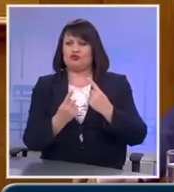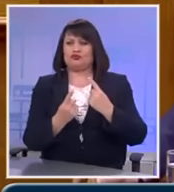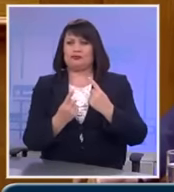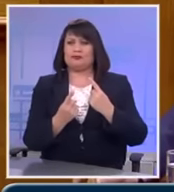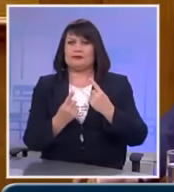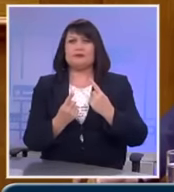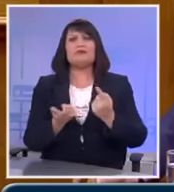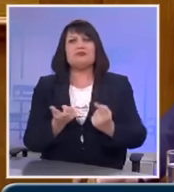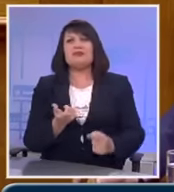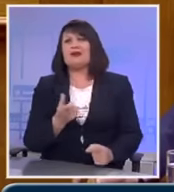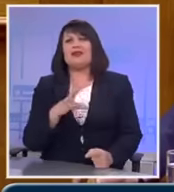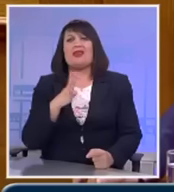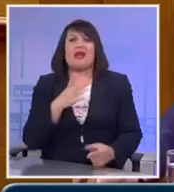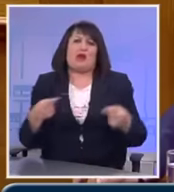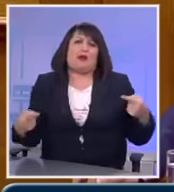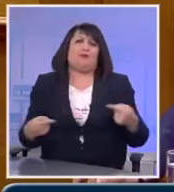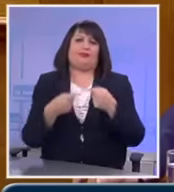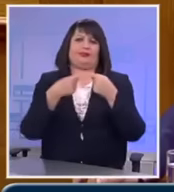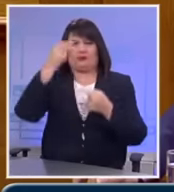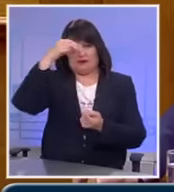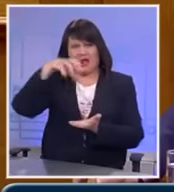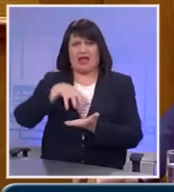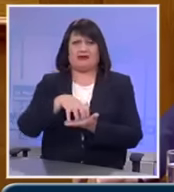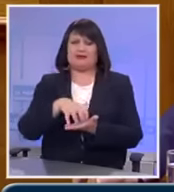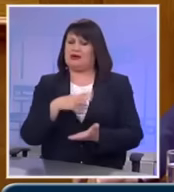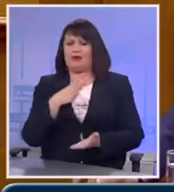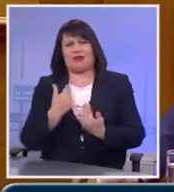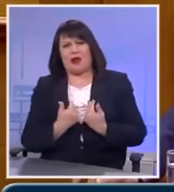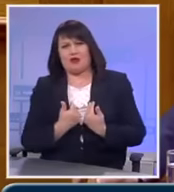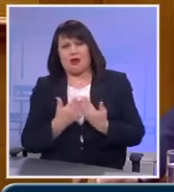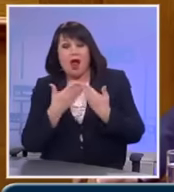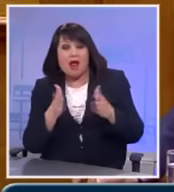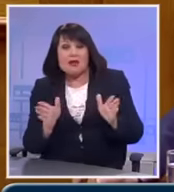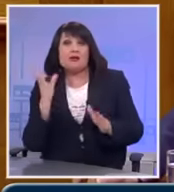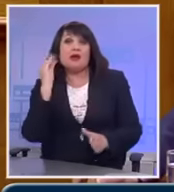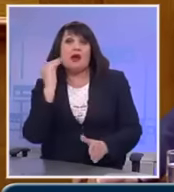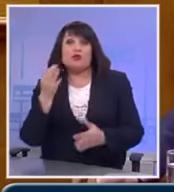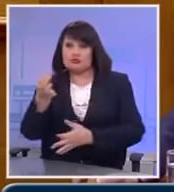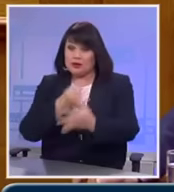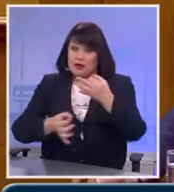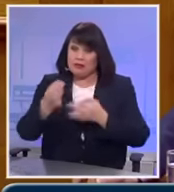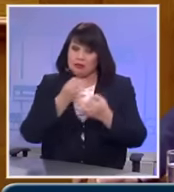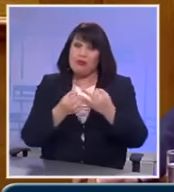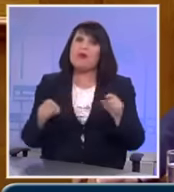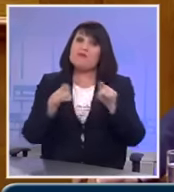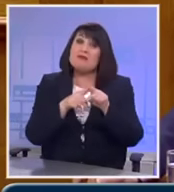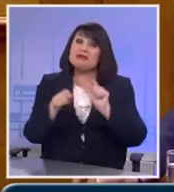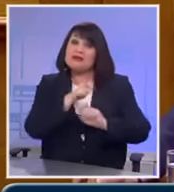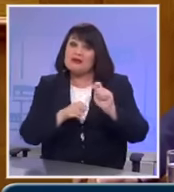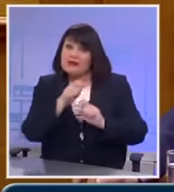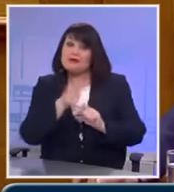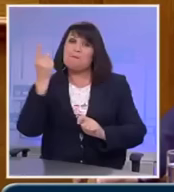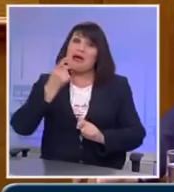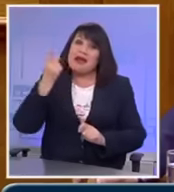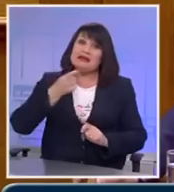θα θελε κανείς να κάνει είναι τη σύγκρουση με την εκκλησία αντιθέτως είμαστε ανοιχτοί να ακούσουμε τις απόψεις και να συνθέσουμε και όποιες παρατηρ